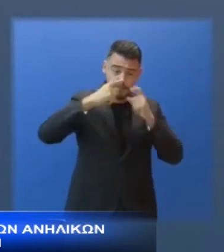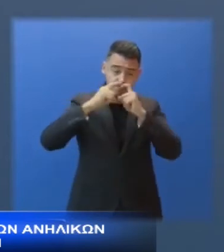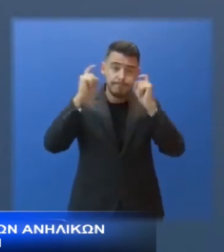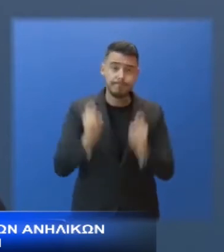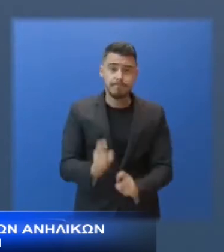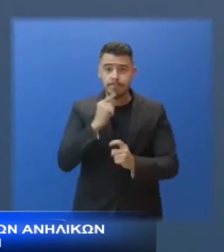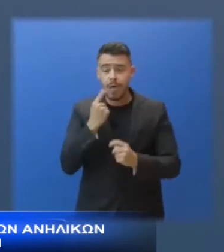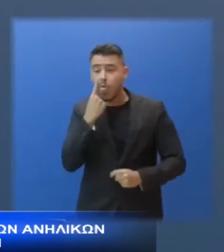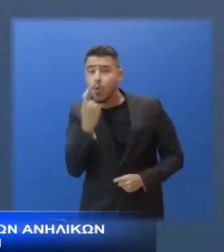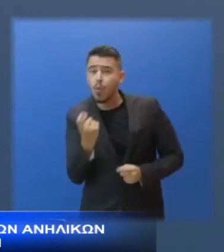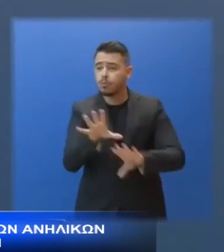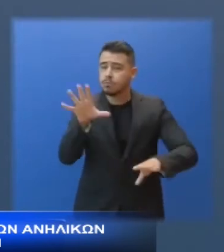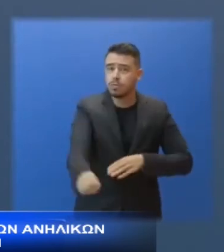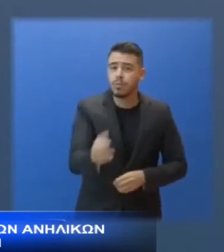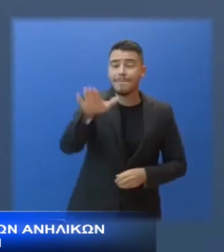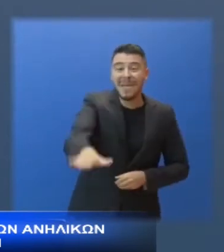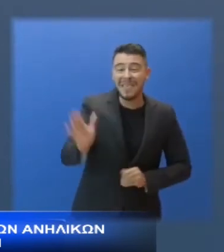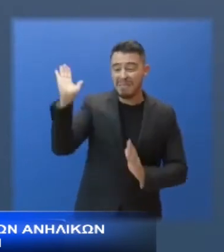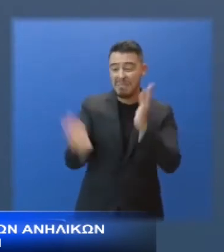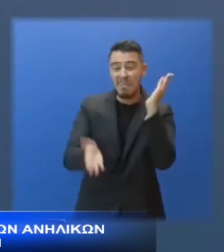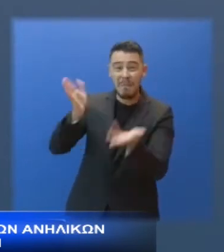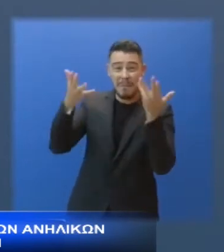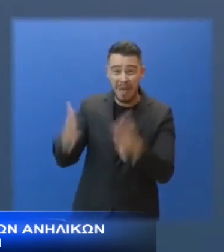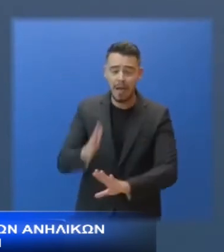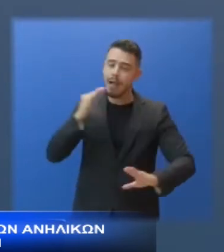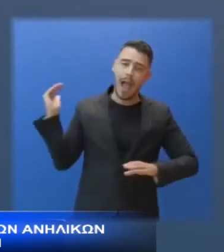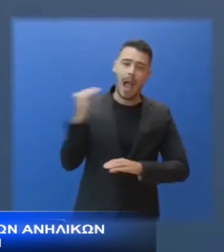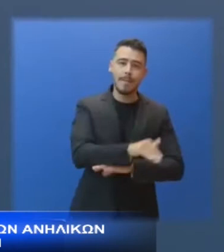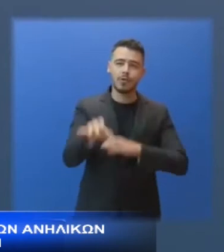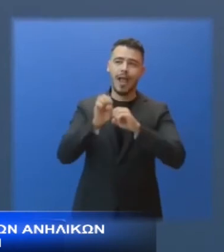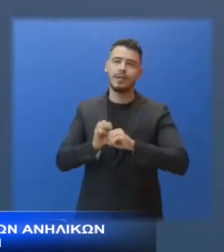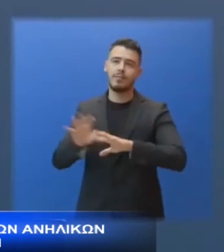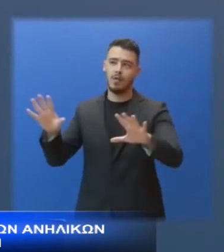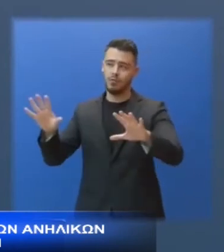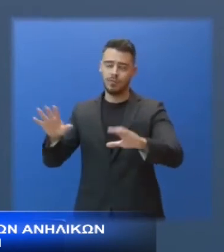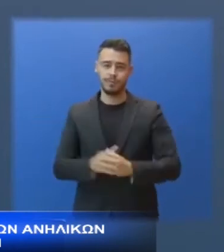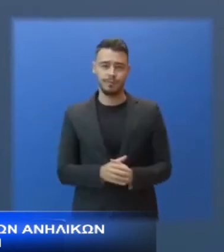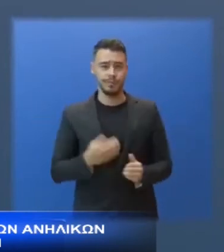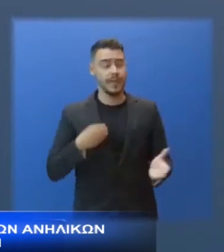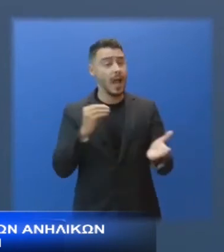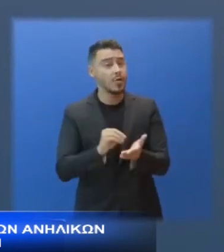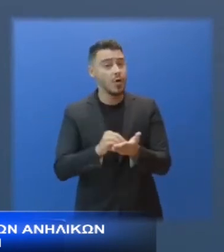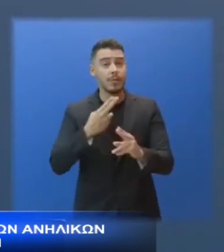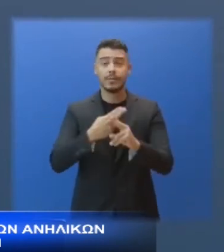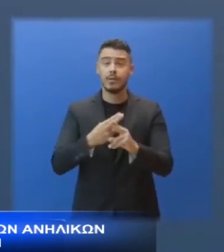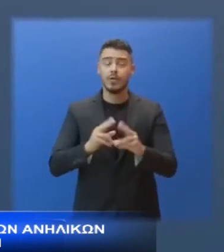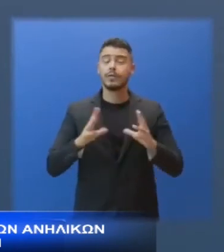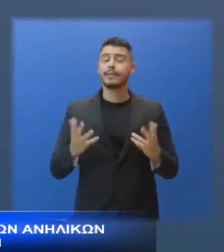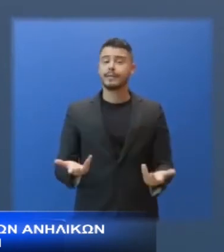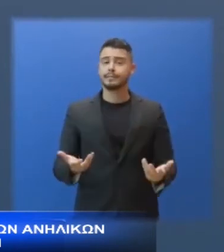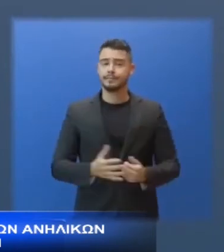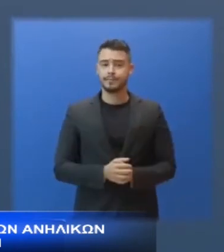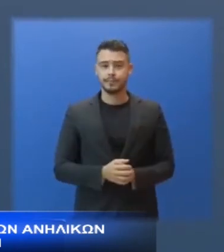περιέχεται με οποιονδήποτε τρόπο στην αντίληψή τους και συνιστά βία κατά των ανηλίκων. Ένα άλλο σημαντικό σημείο είναι ότι καθιερώνεται η